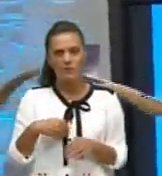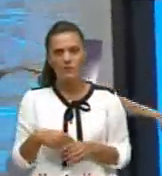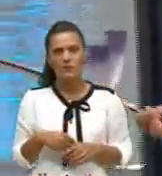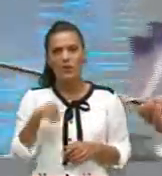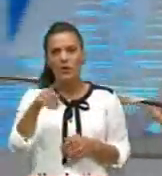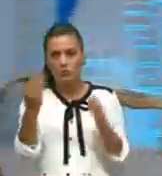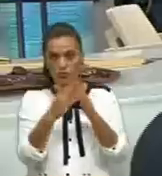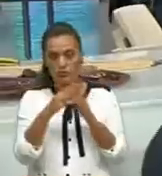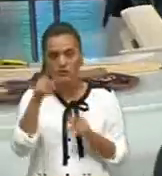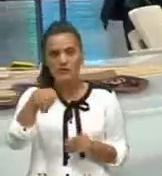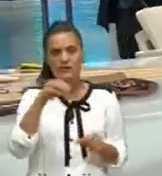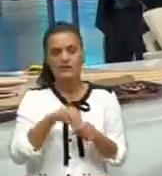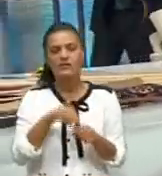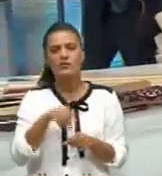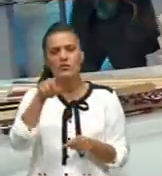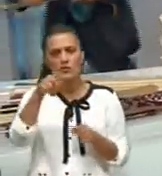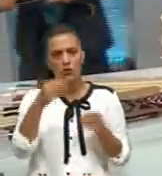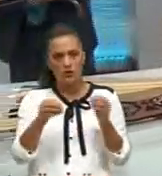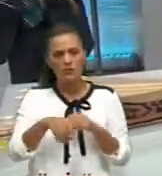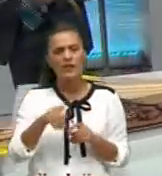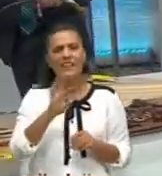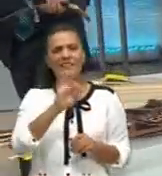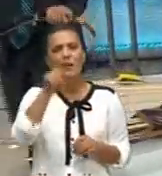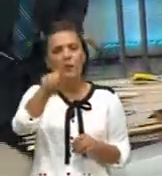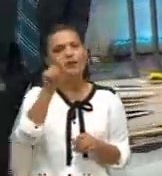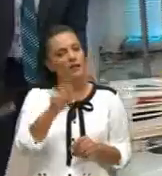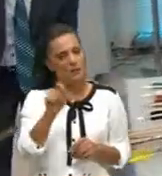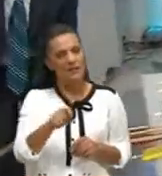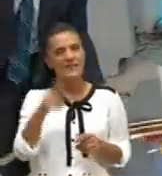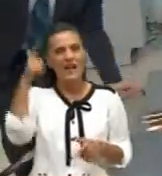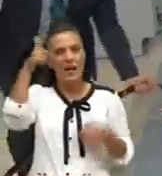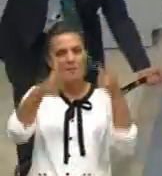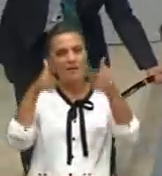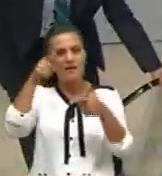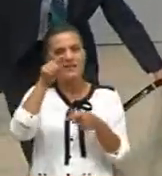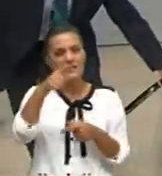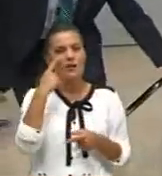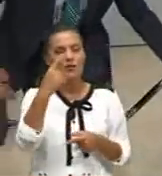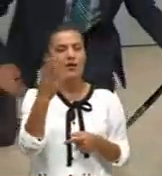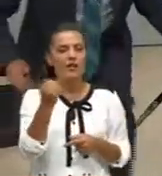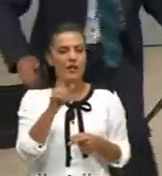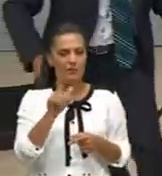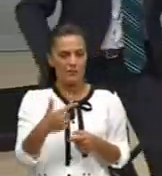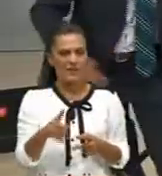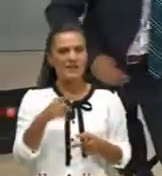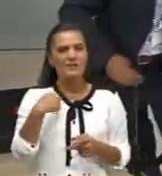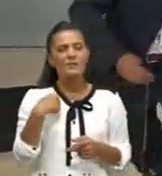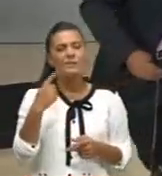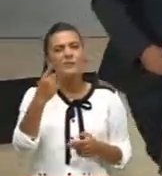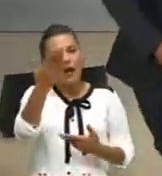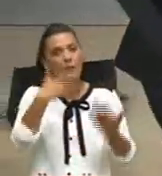midir orası? Uygun mu sizin şurada, için? Şurada kursam olur mu? Daha tam orada kurarsanız kameralarımızda evet, sizden görüntü peki alabilir. Bir taraftan da anlatın